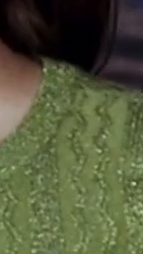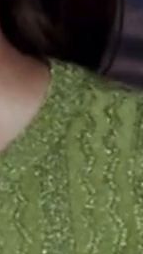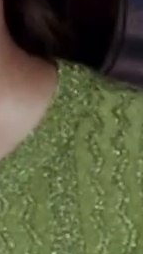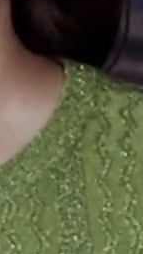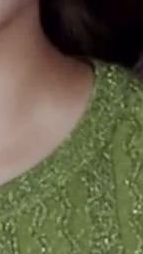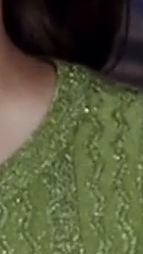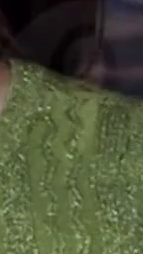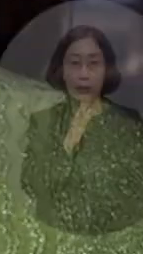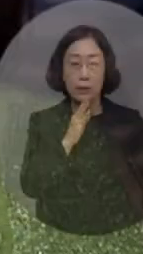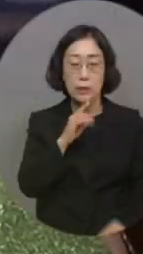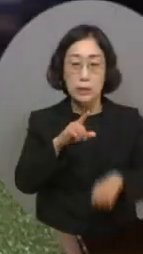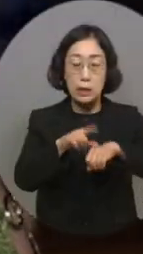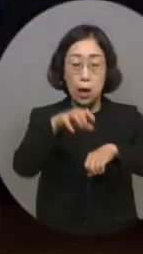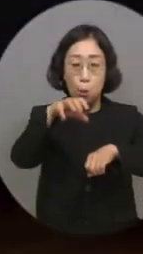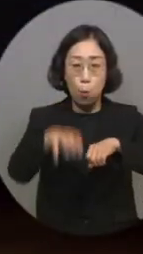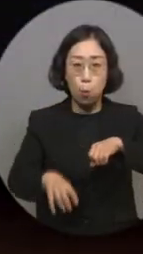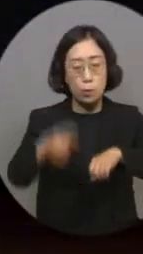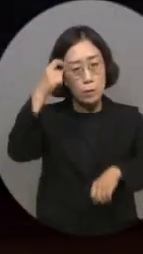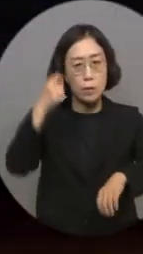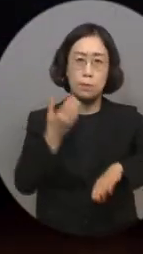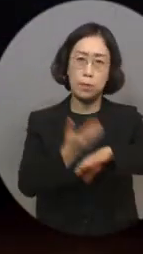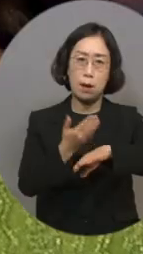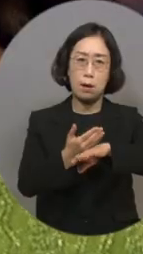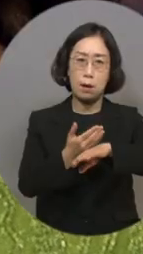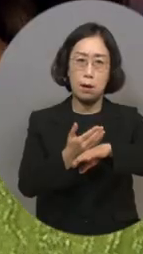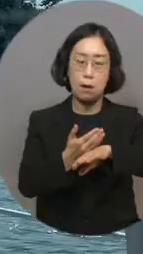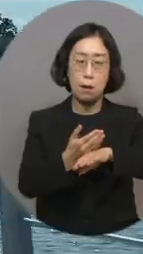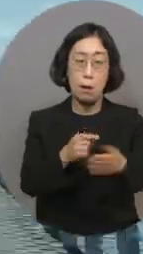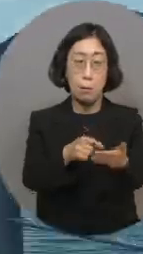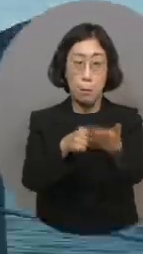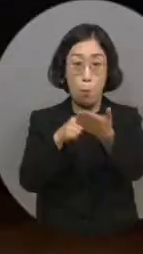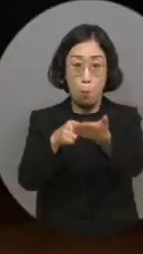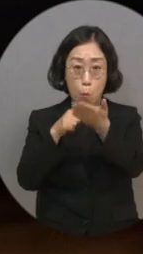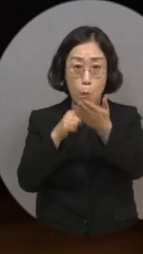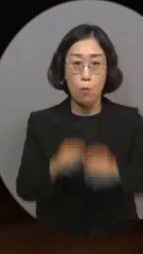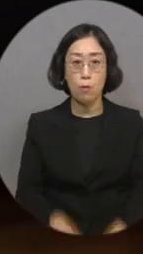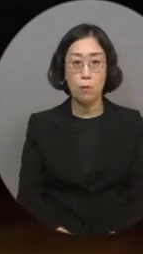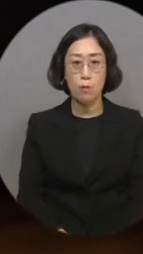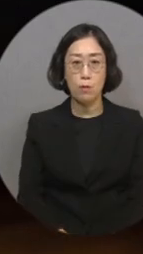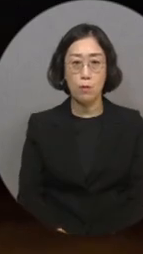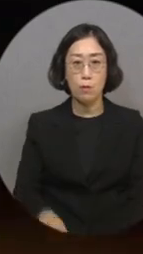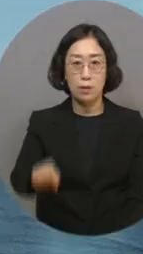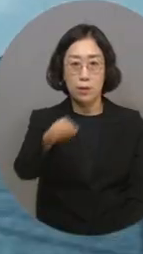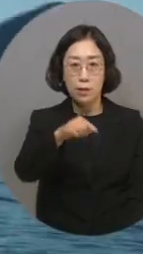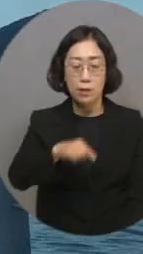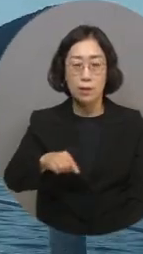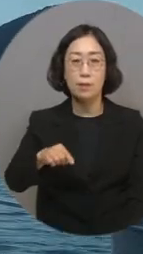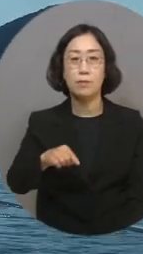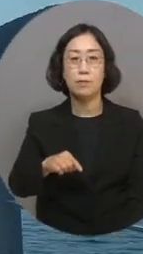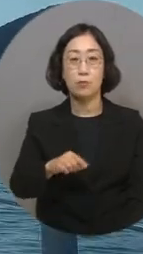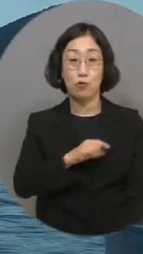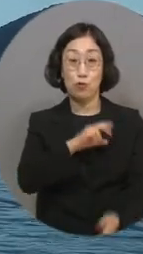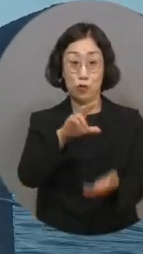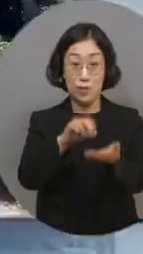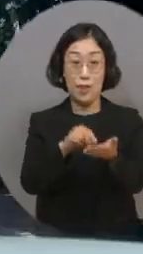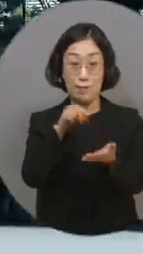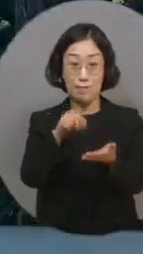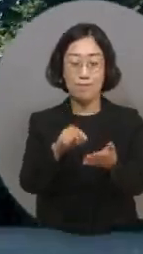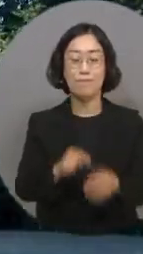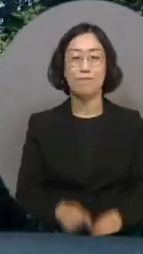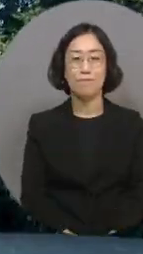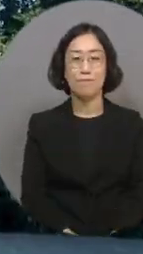물리적으로 시공간의 축이 달라지는 느낌을 굉장히 많이 받았기 때문에 Landscape Beyond Time